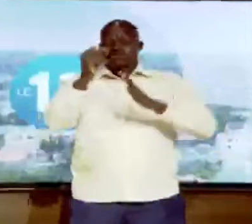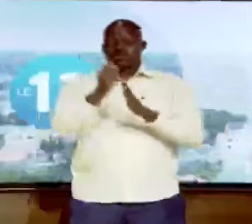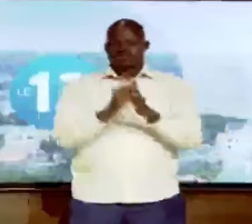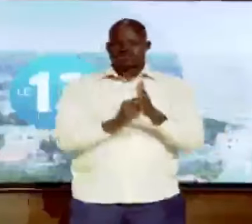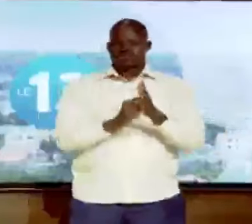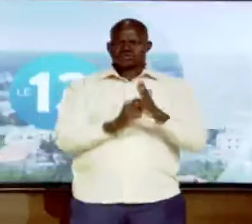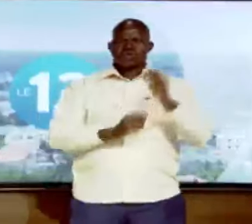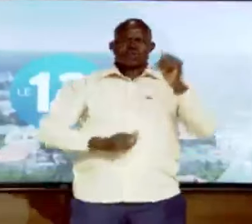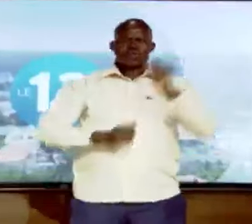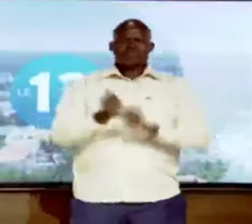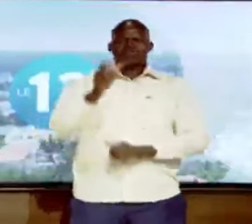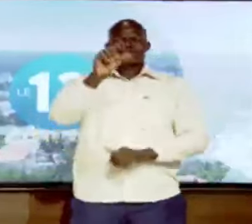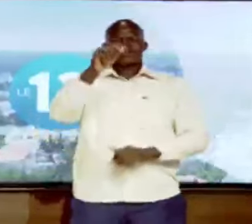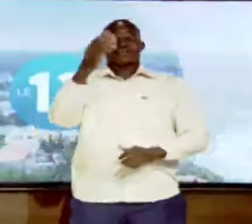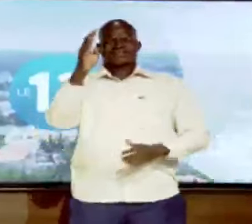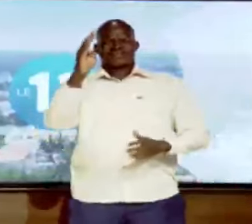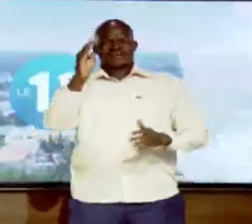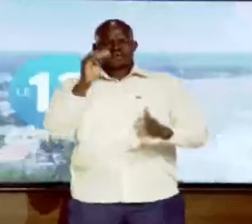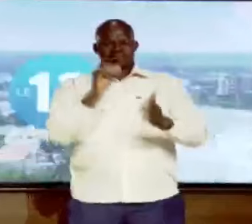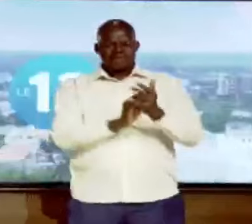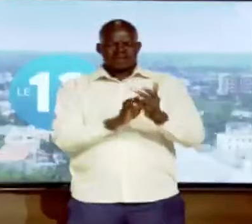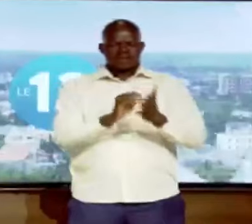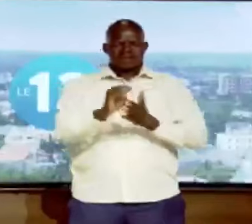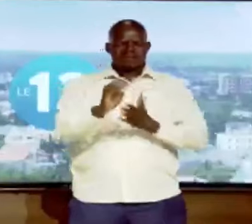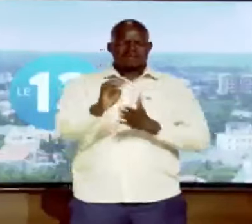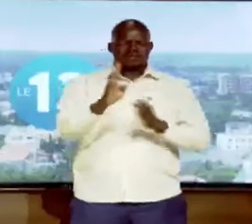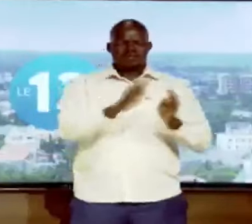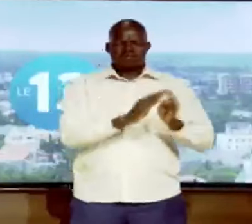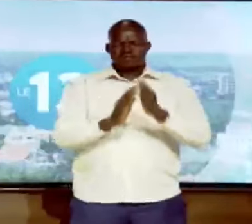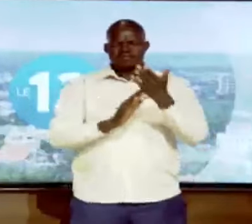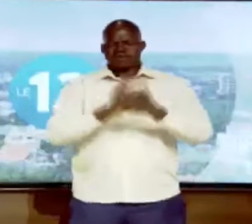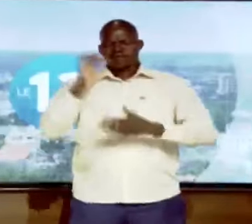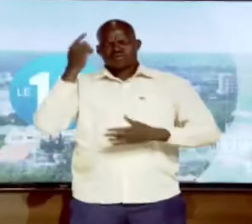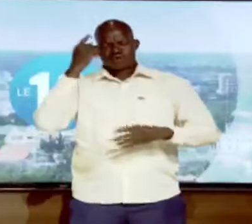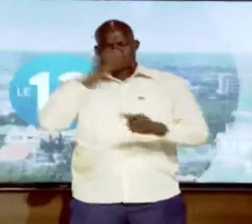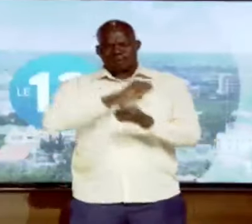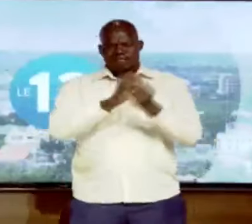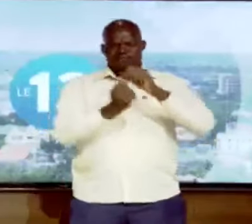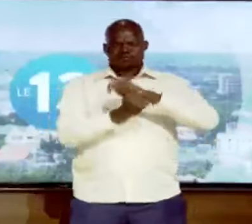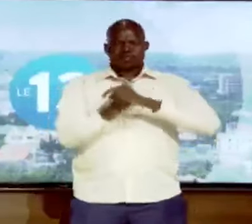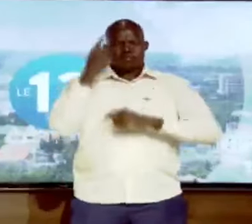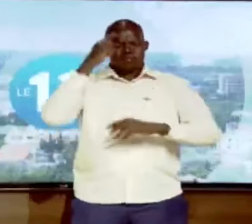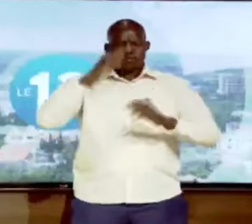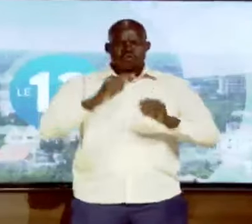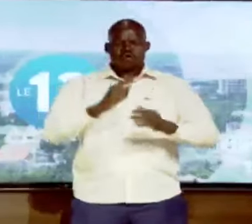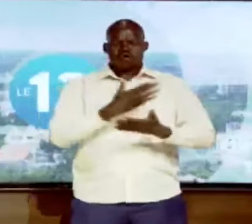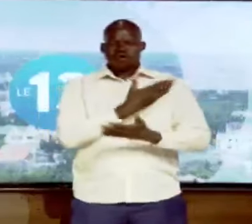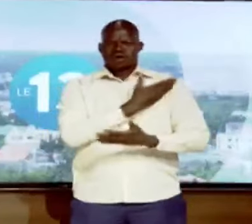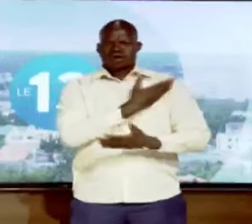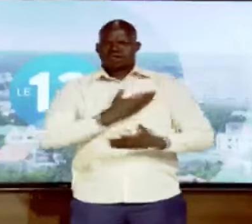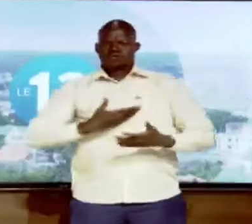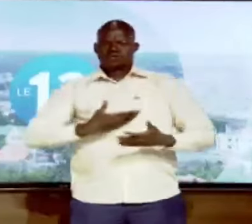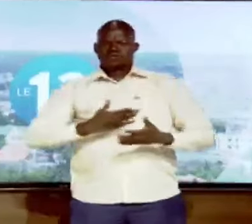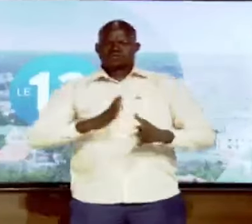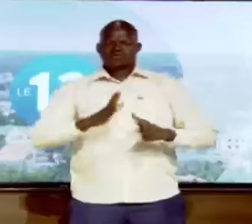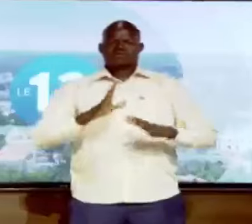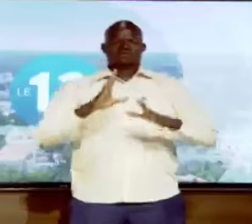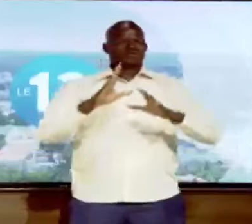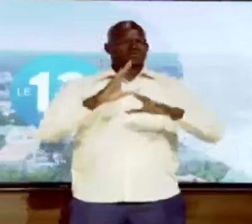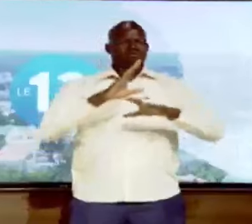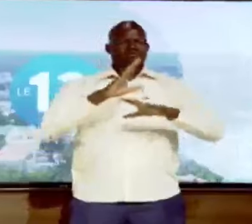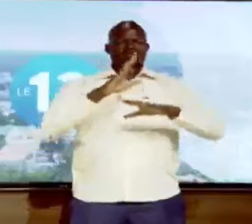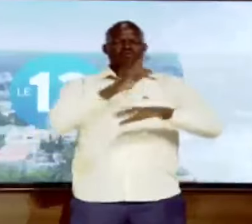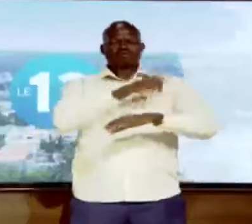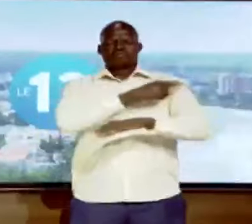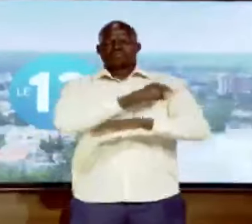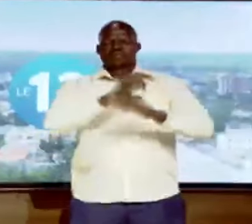plus de 25 milliards de francs CFA qui ont été mobilisés par le gouvernement de la transition pour la concrétisation de cet ambitieux projet le